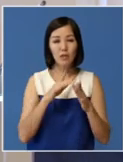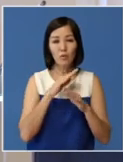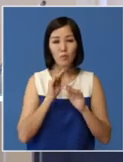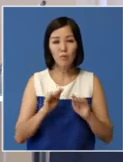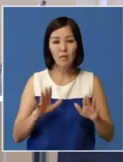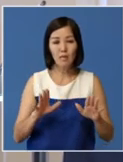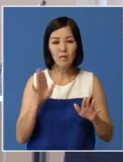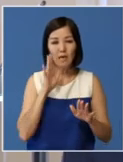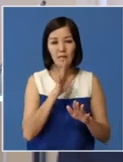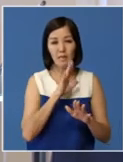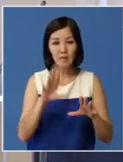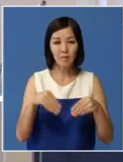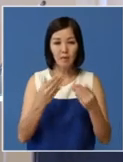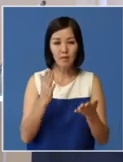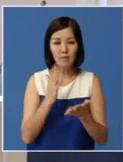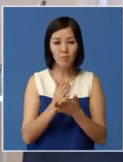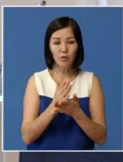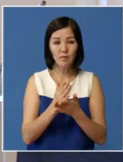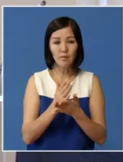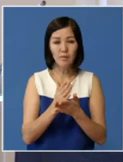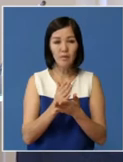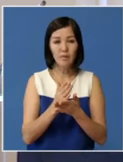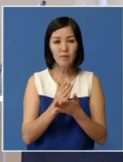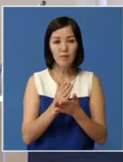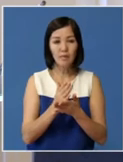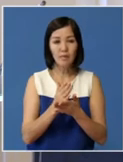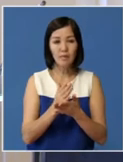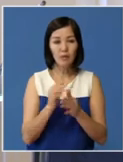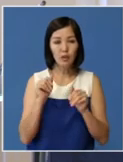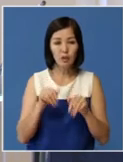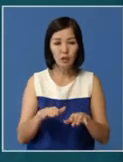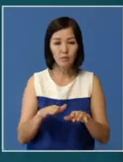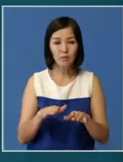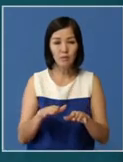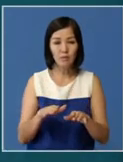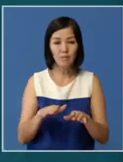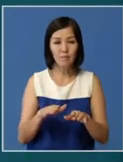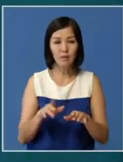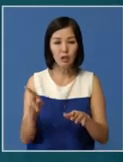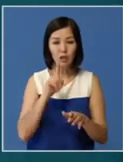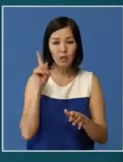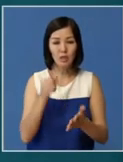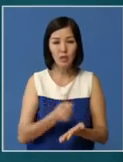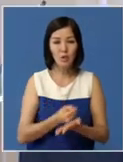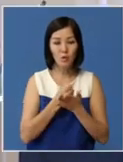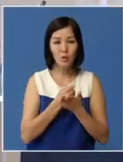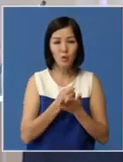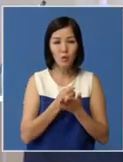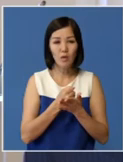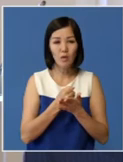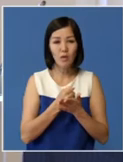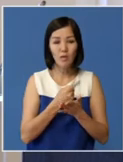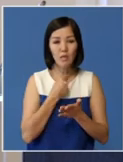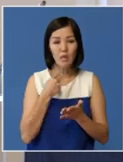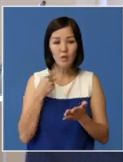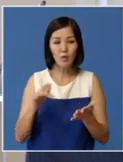көпбалалыларға береміз деп отырмыз. Сондықтан енді бұл да бір шешімін тапқан дүние. Жастарды қолдау саясында Талдықорған